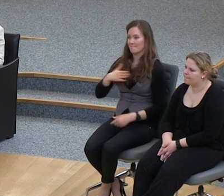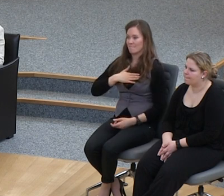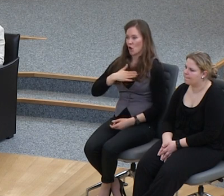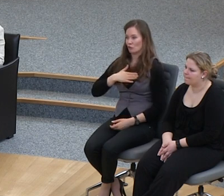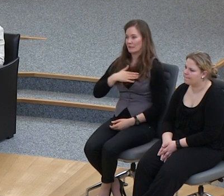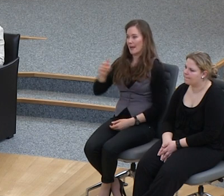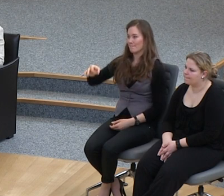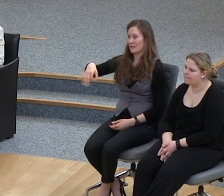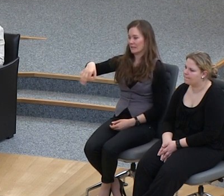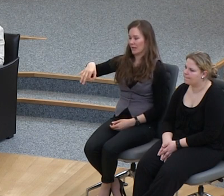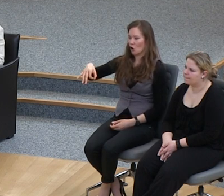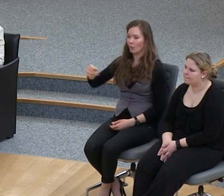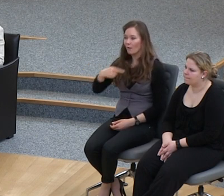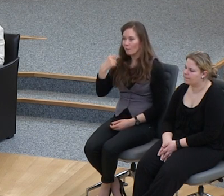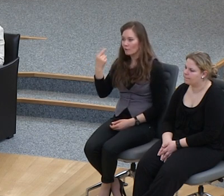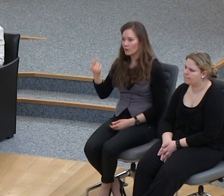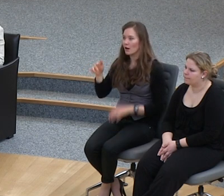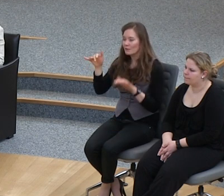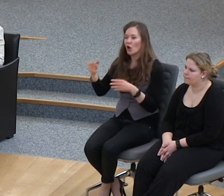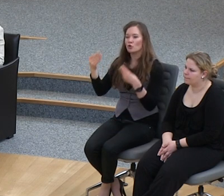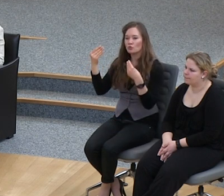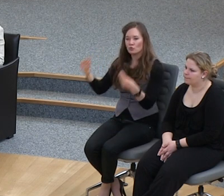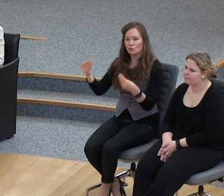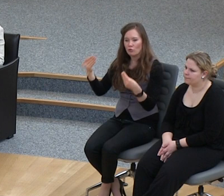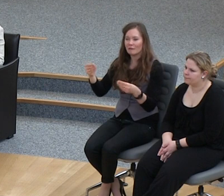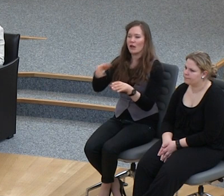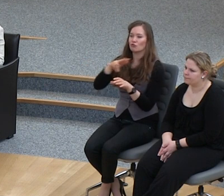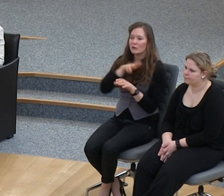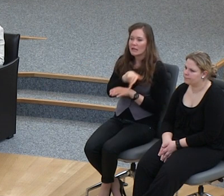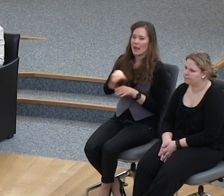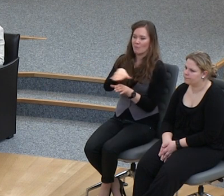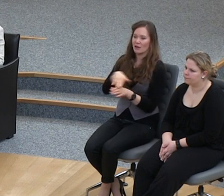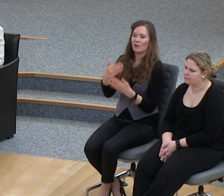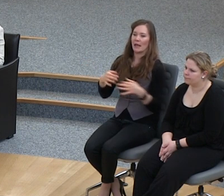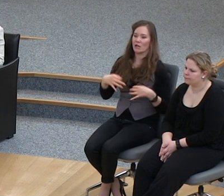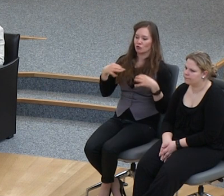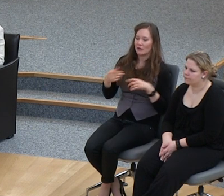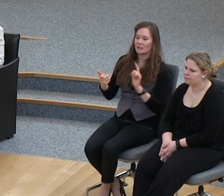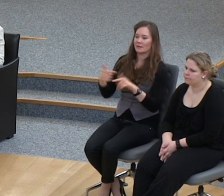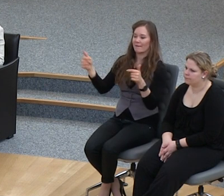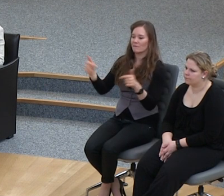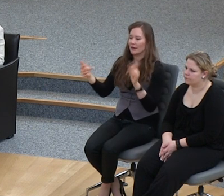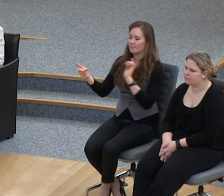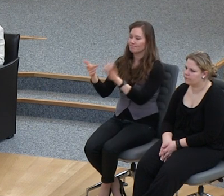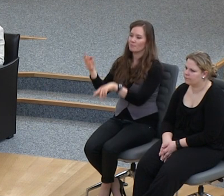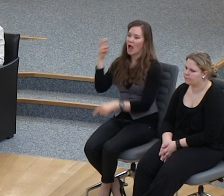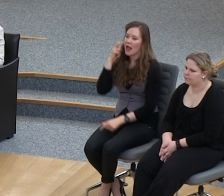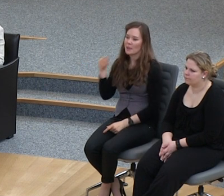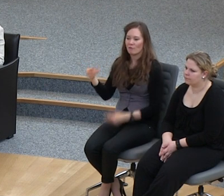im Ministerium, wir haben ja die so klassische Sozialbereiche, Gesundheit, Pflege, Alter,